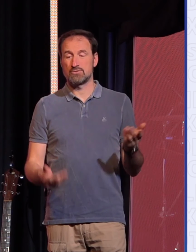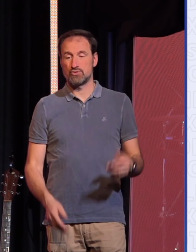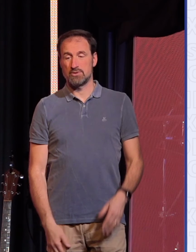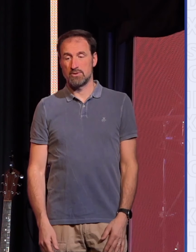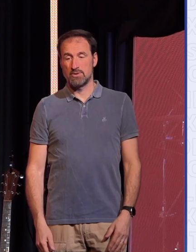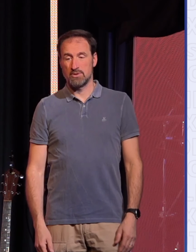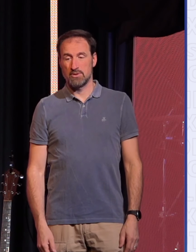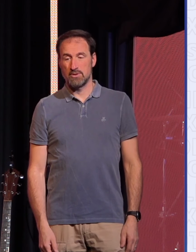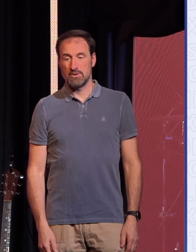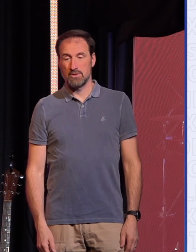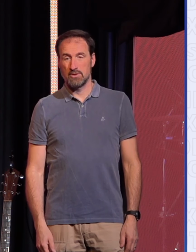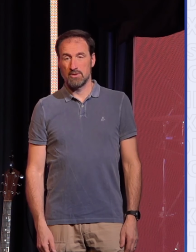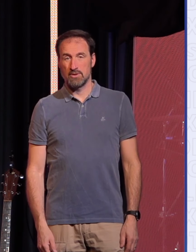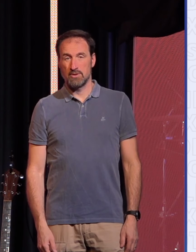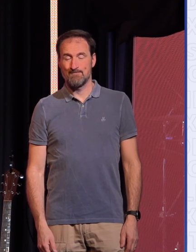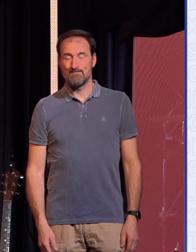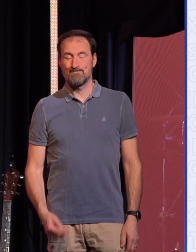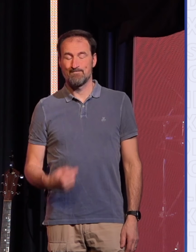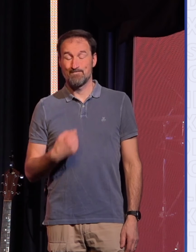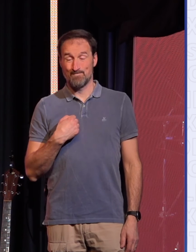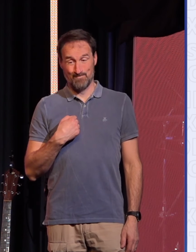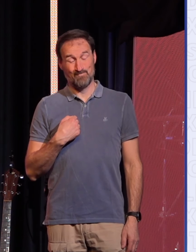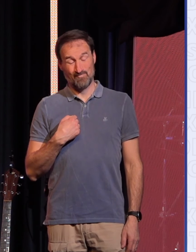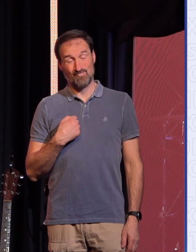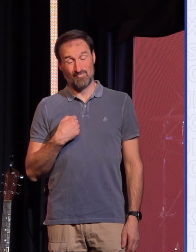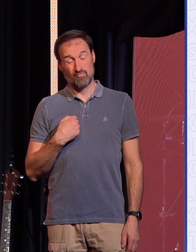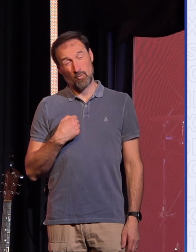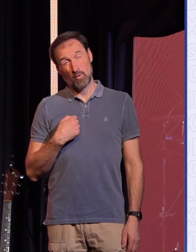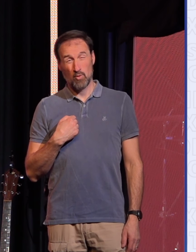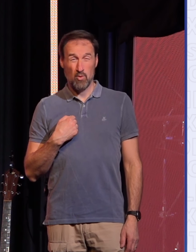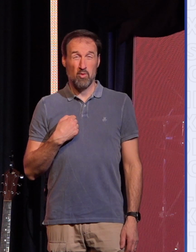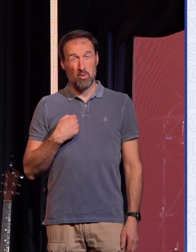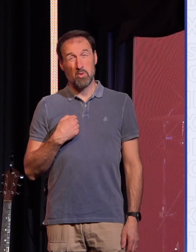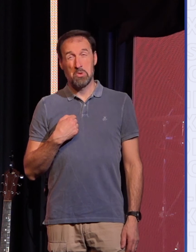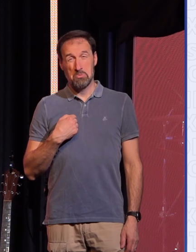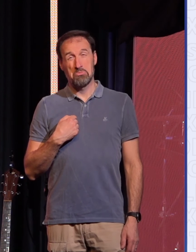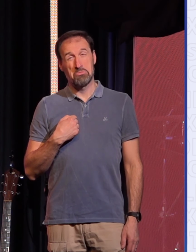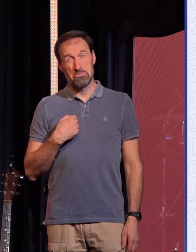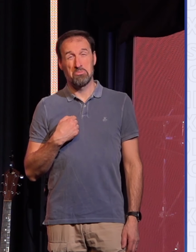Und es hat für mich dann nochmal